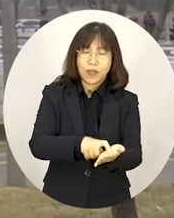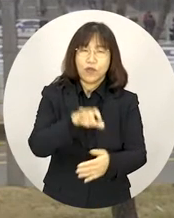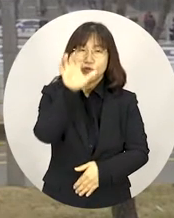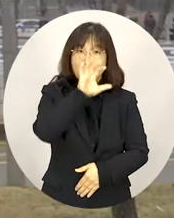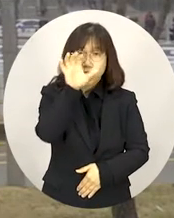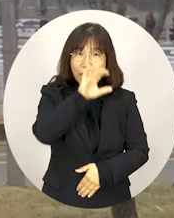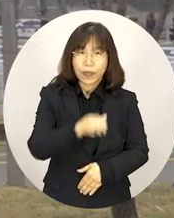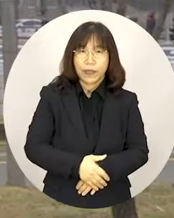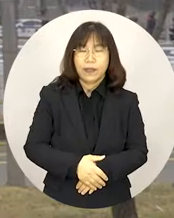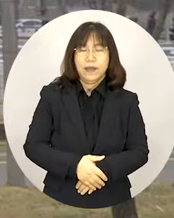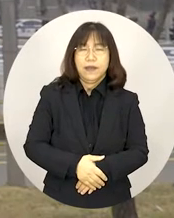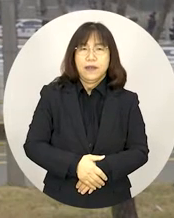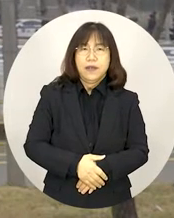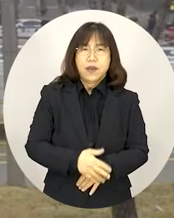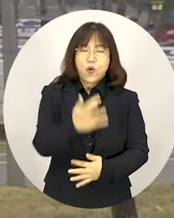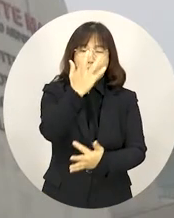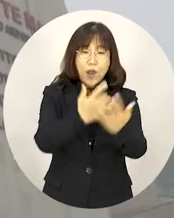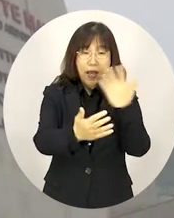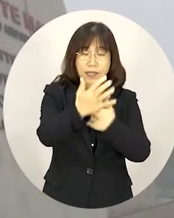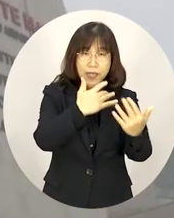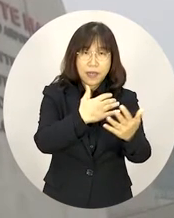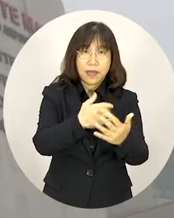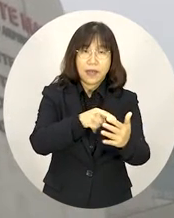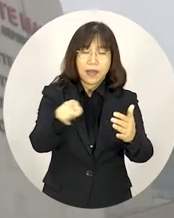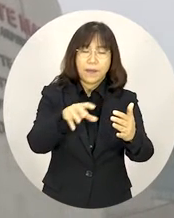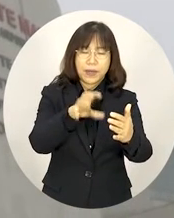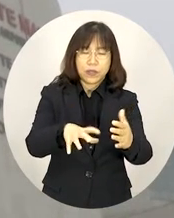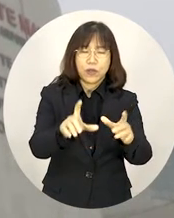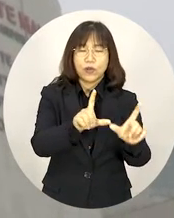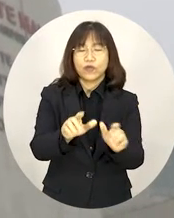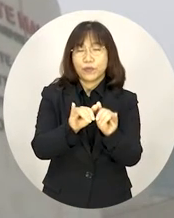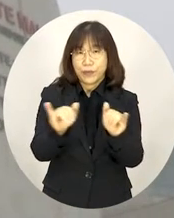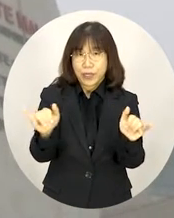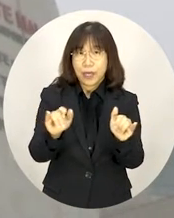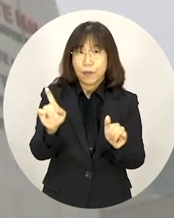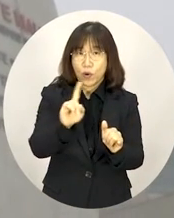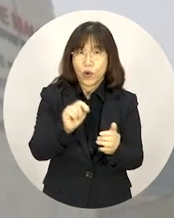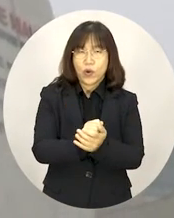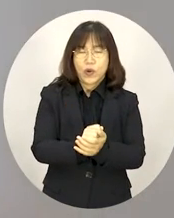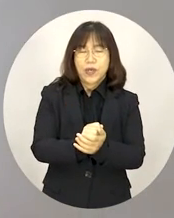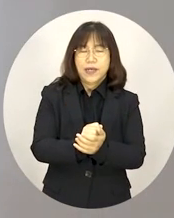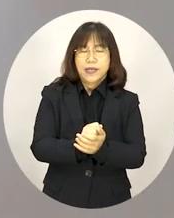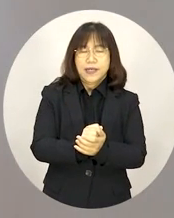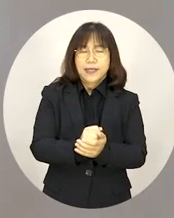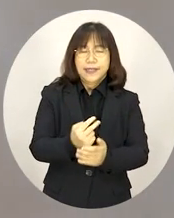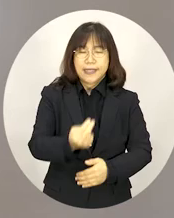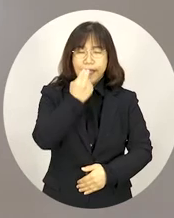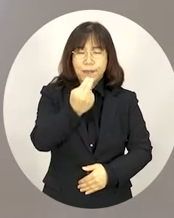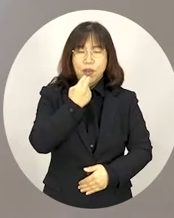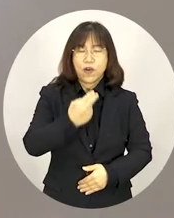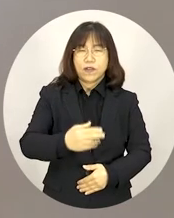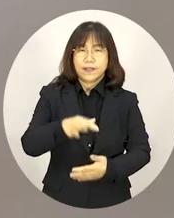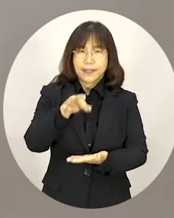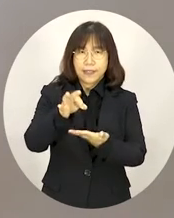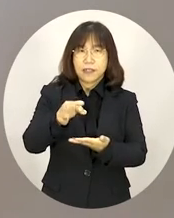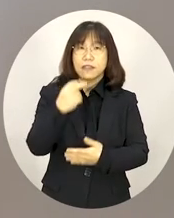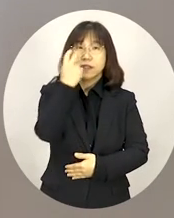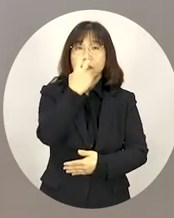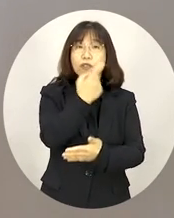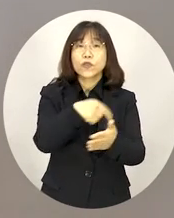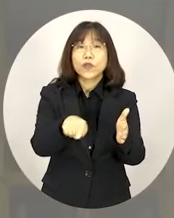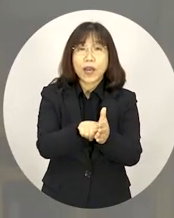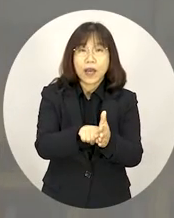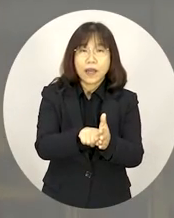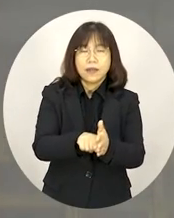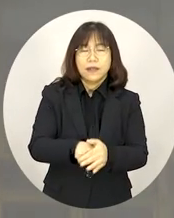재난대응 안전한국훈련은 화재, 지진 등의 재난으로부터 국민의 생명과 재산을 지키기 위한 종합훈련으로